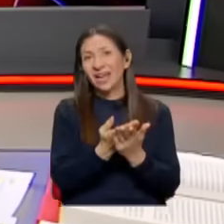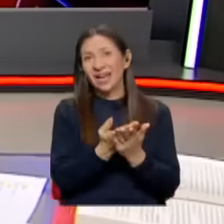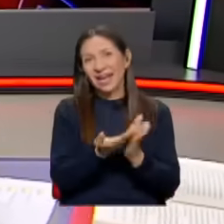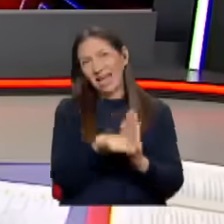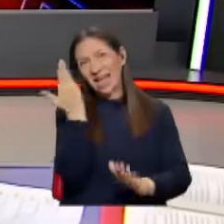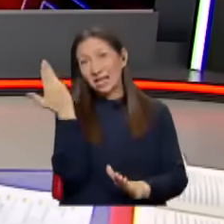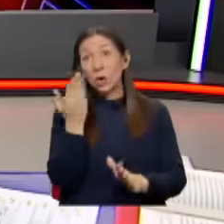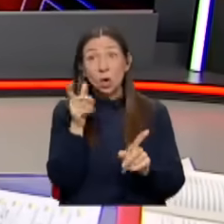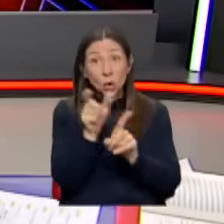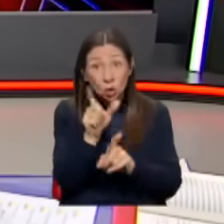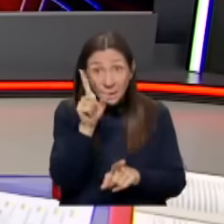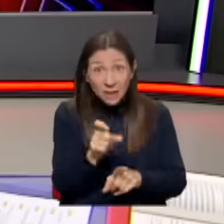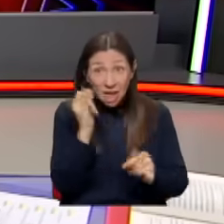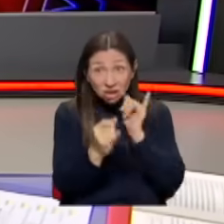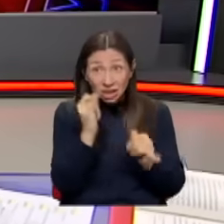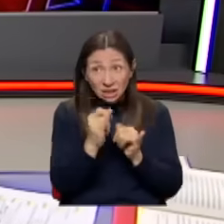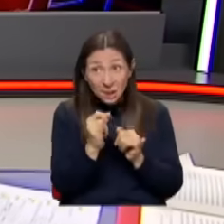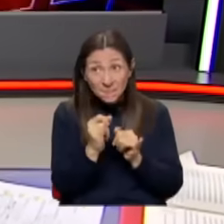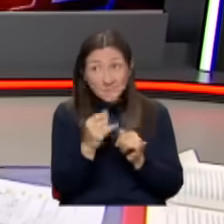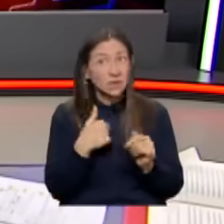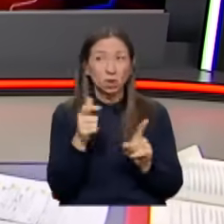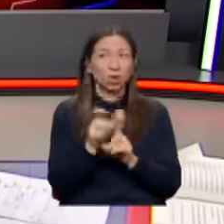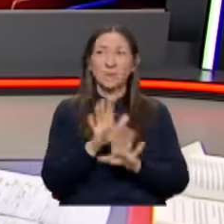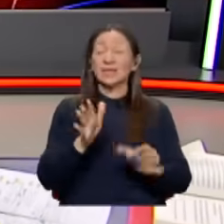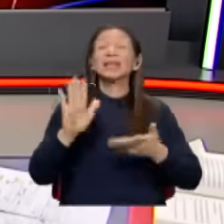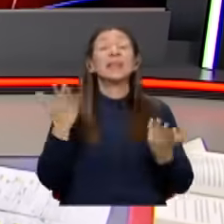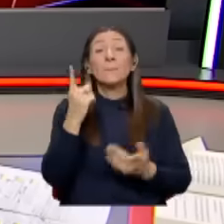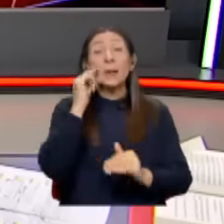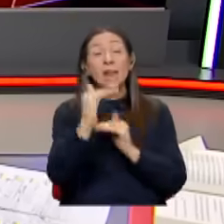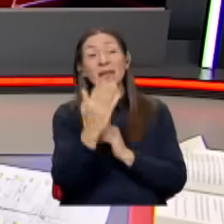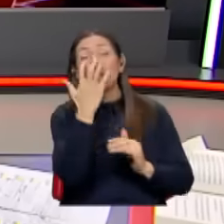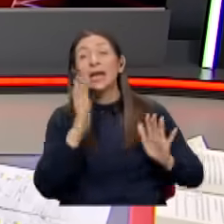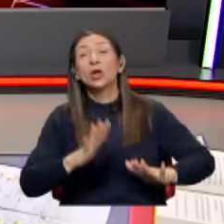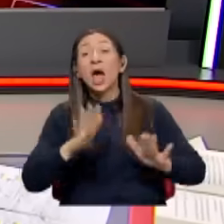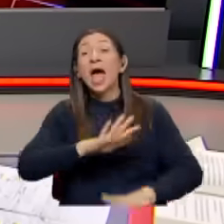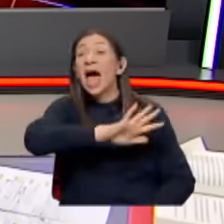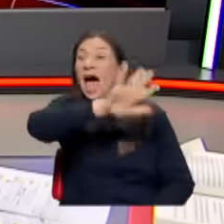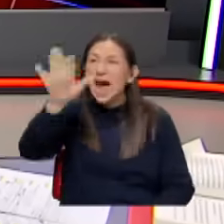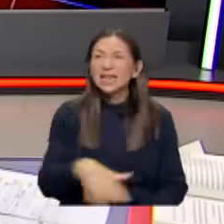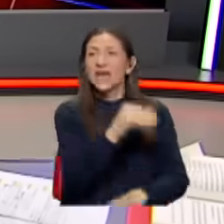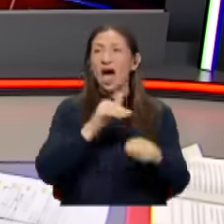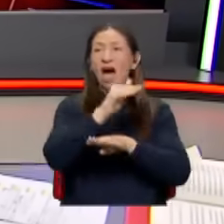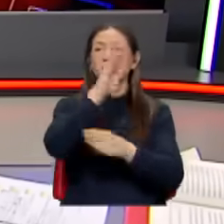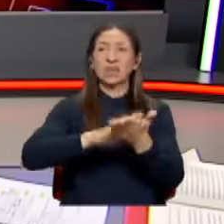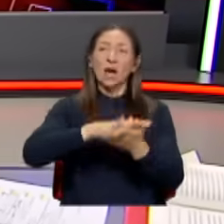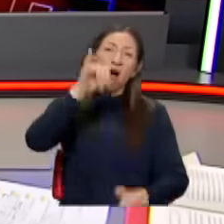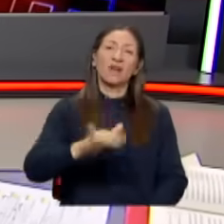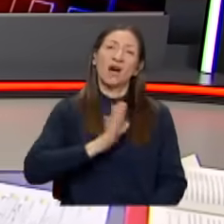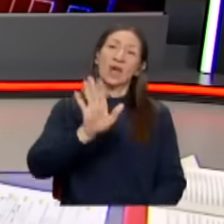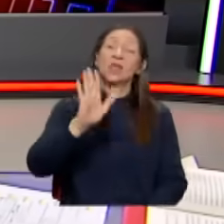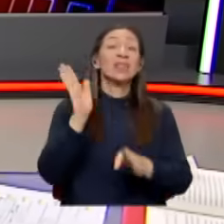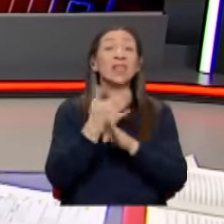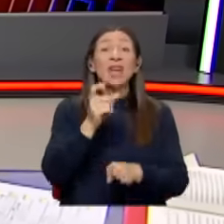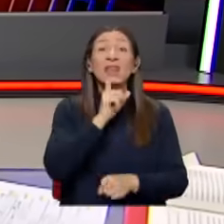çektiklerinde korunabilirler mi eleştirilerden? Bence korunamazlar. Çünkü bir millet bekliyor. Herkesin hayat tazminatına hakkı var.